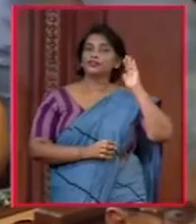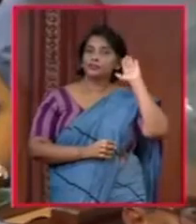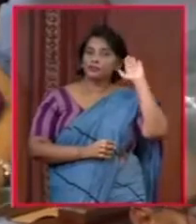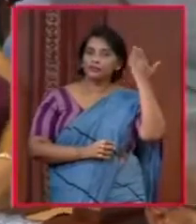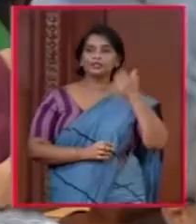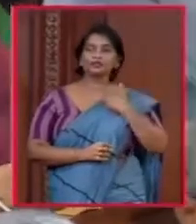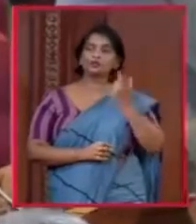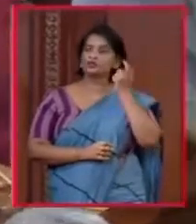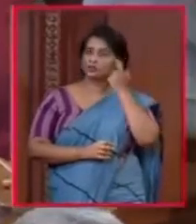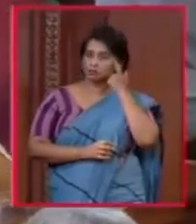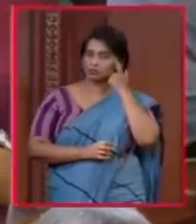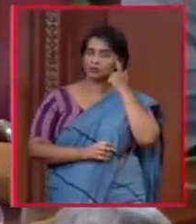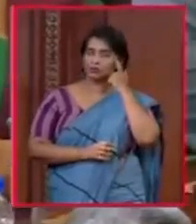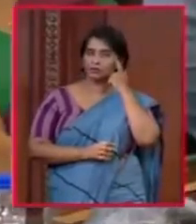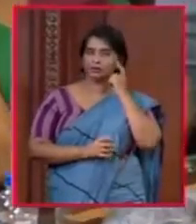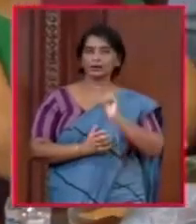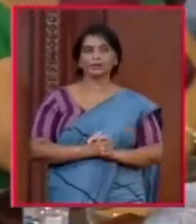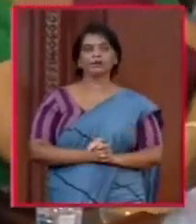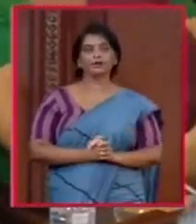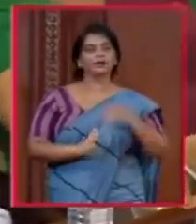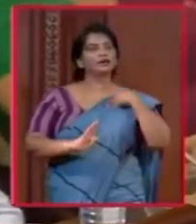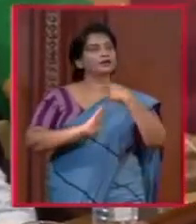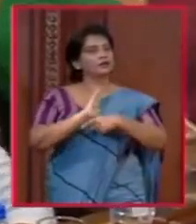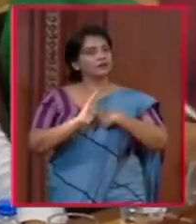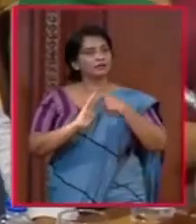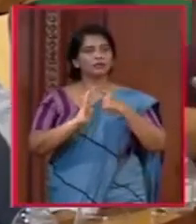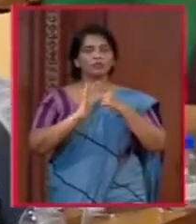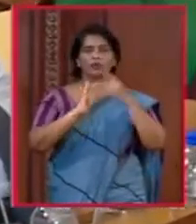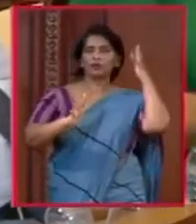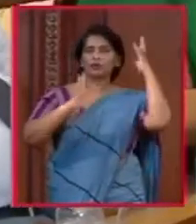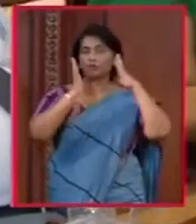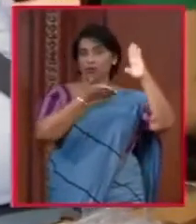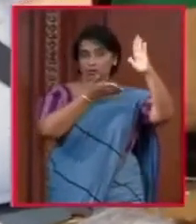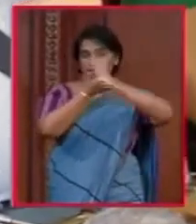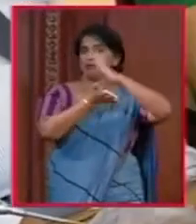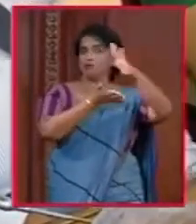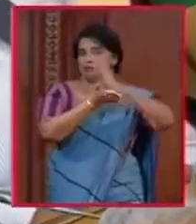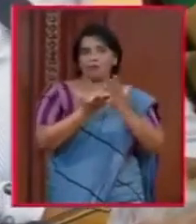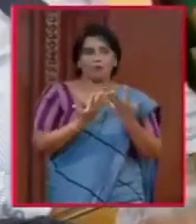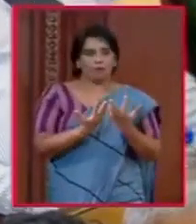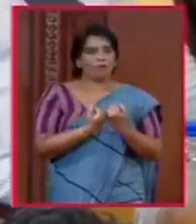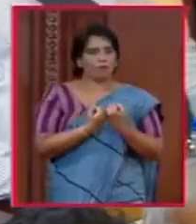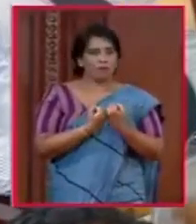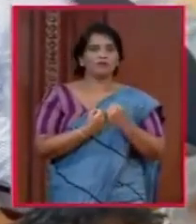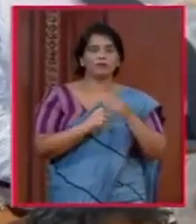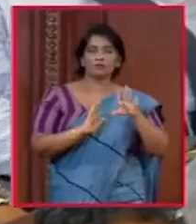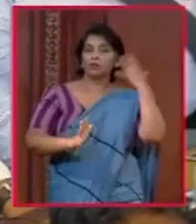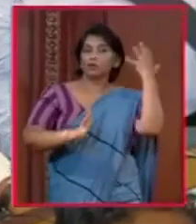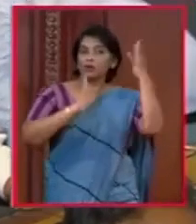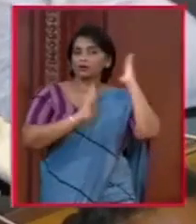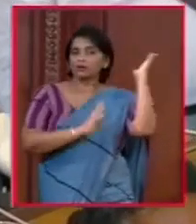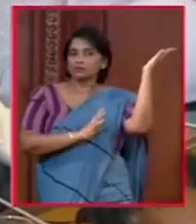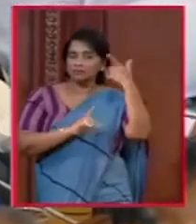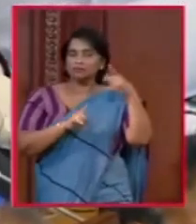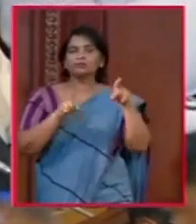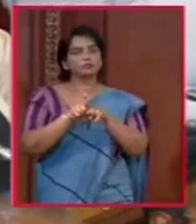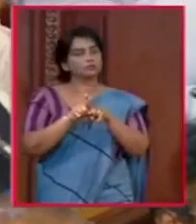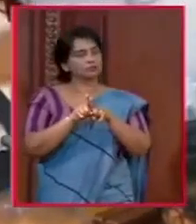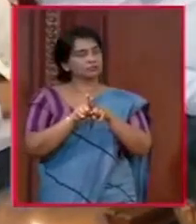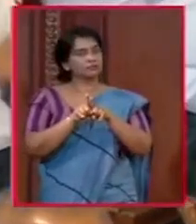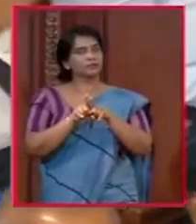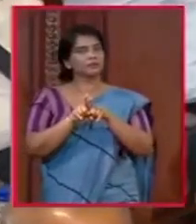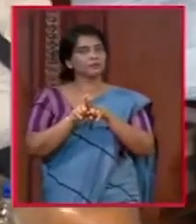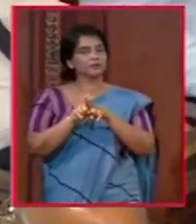විශේෂයෙන්ම අපි දන්නවා අපේ රට ජාත්‍යන්තරමය සහය අවශ්‍යයි. එනිසා ලෝකයේ කවර බලපෑම්